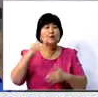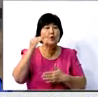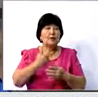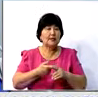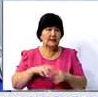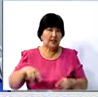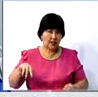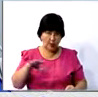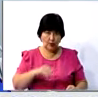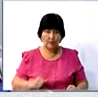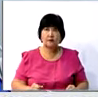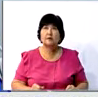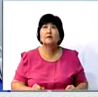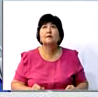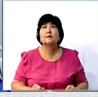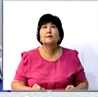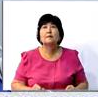показатель среди районов.